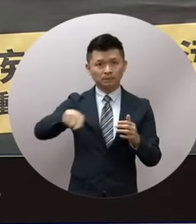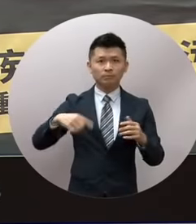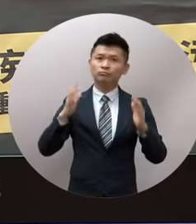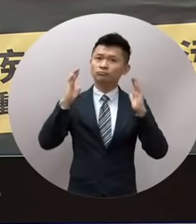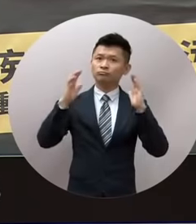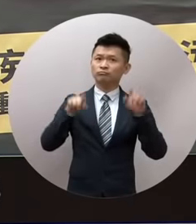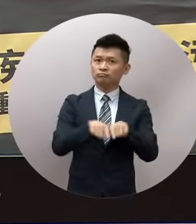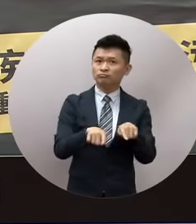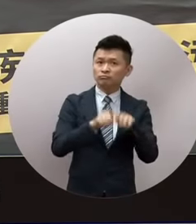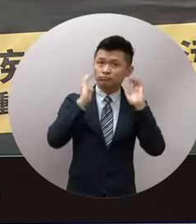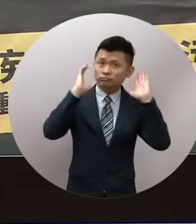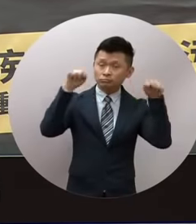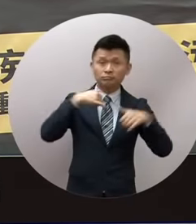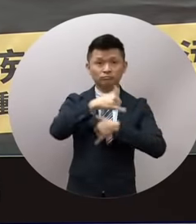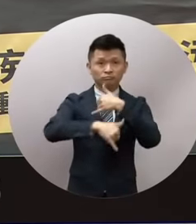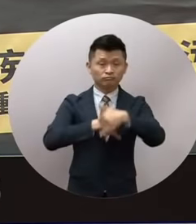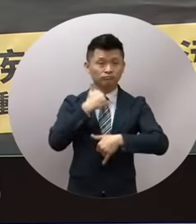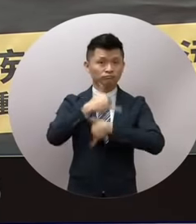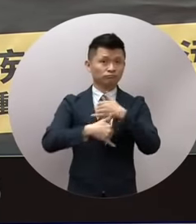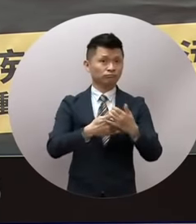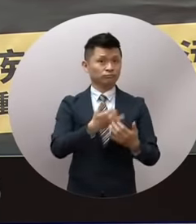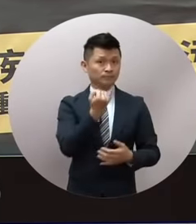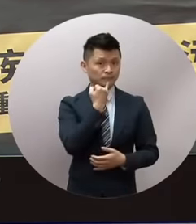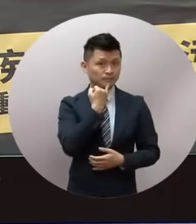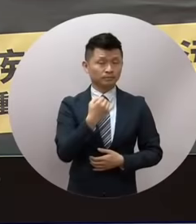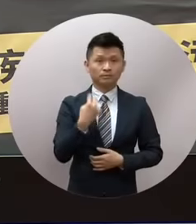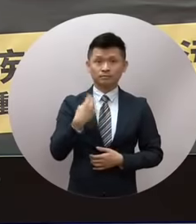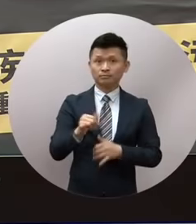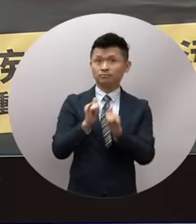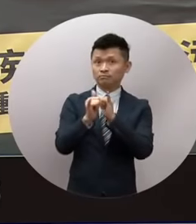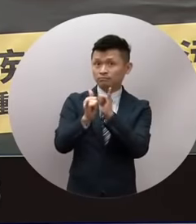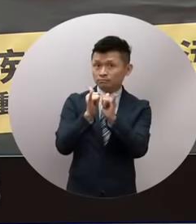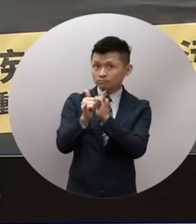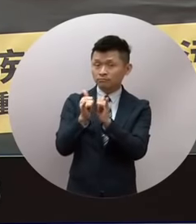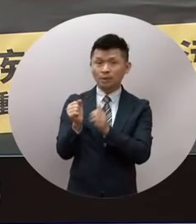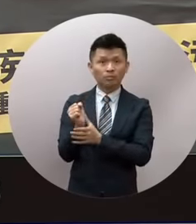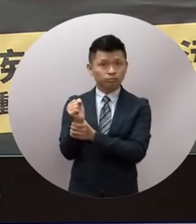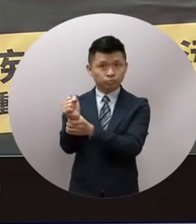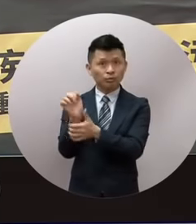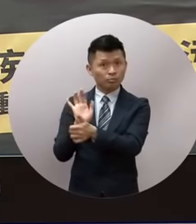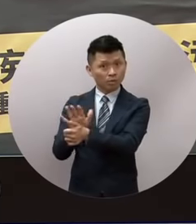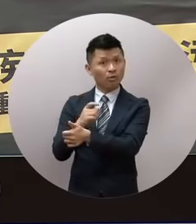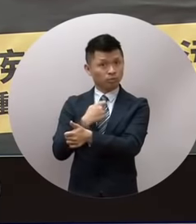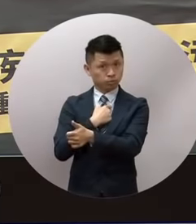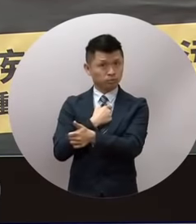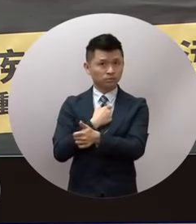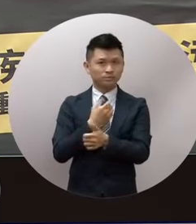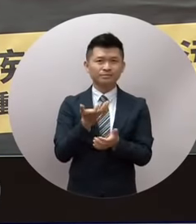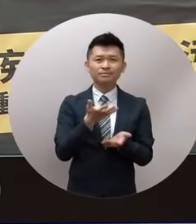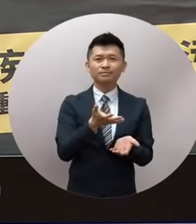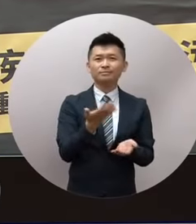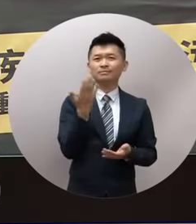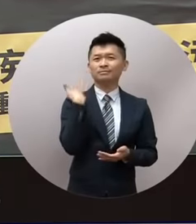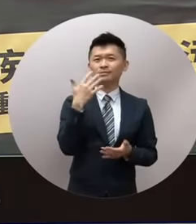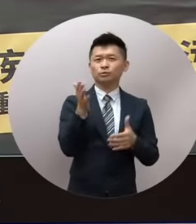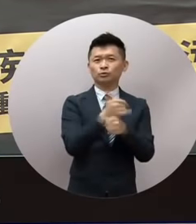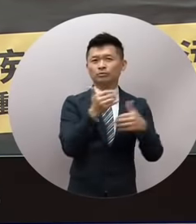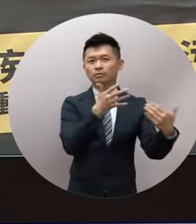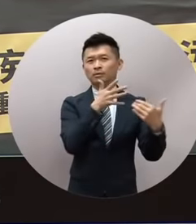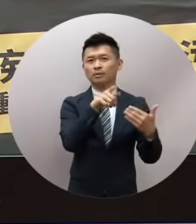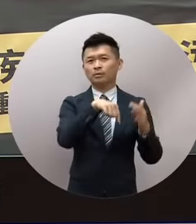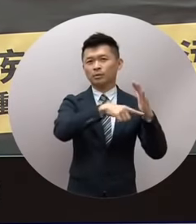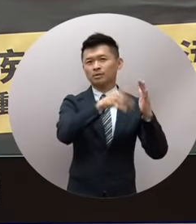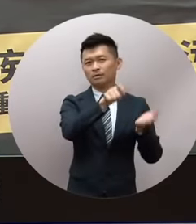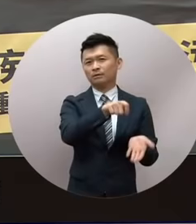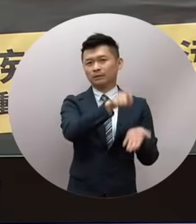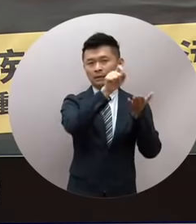正常，也能够很好好的生活，并且在社会上其实也需要 被支持和协助的，并不是像刚才之前在总质询的时候院长提